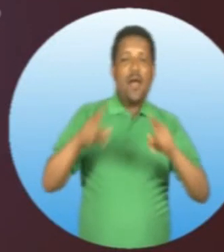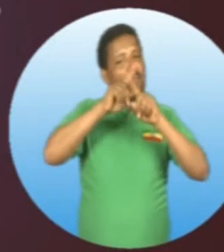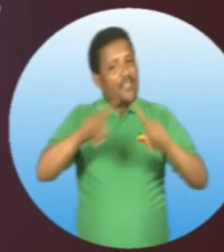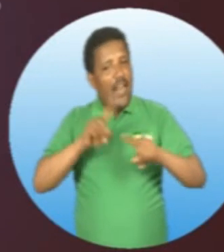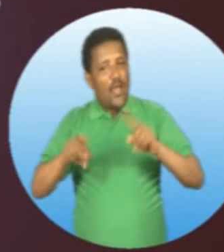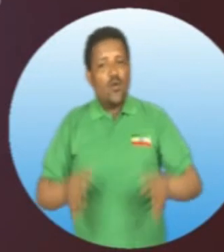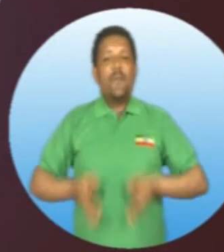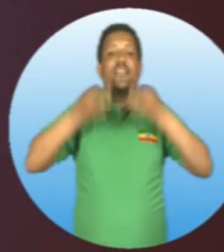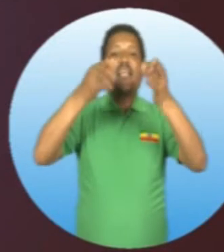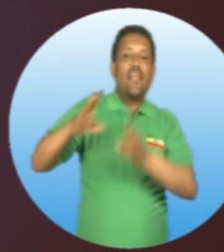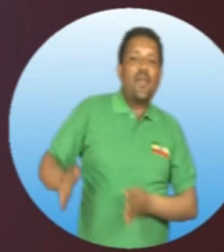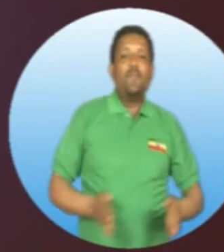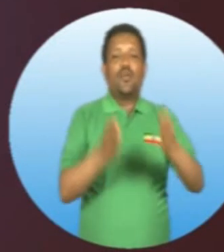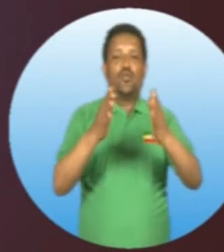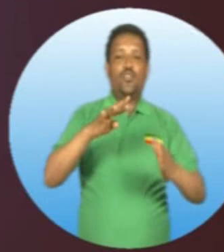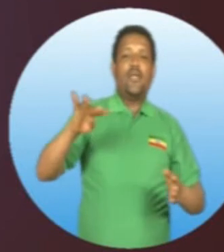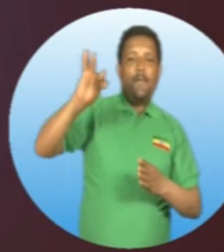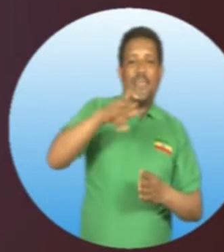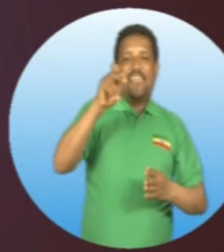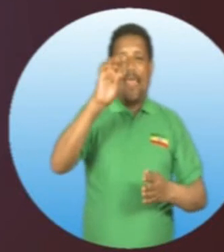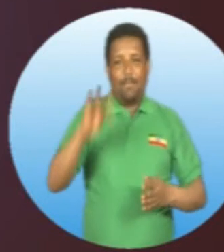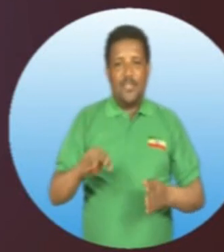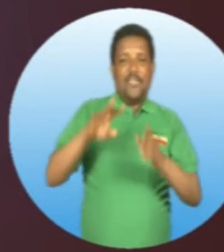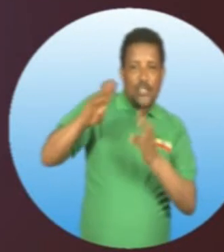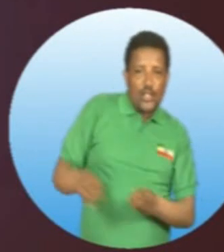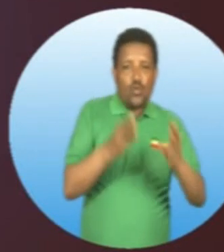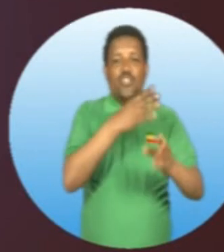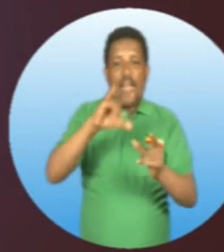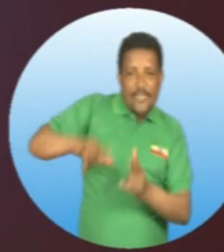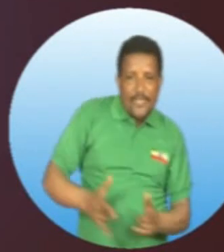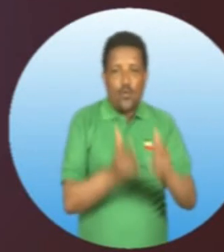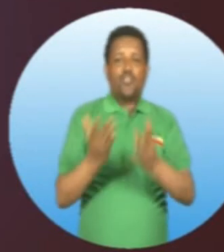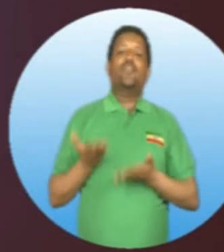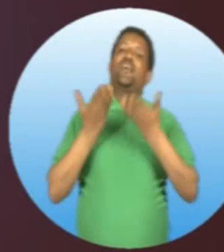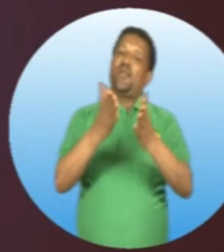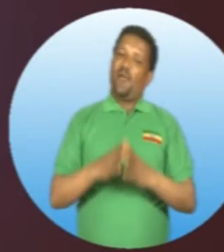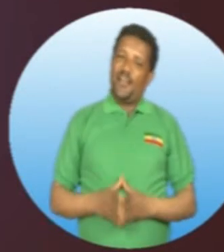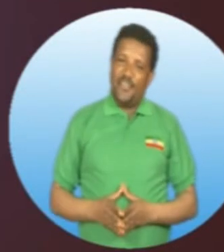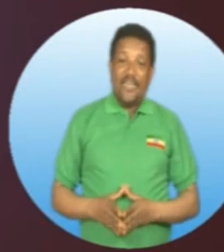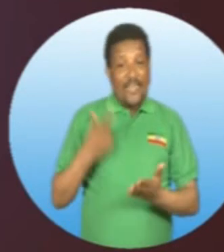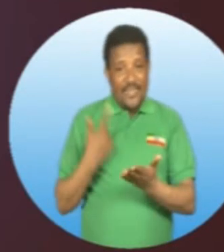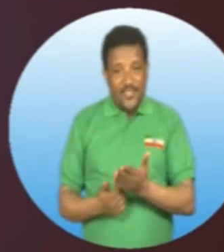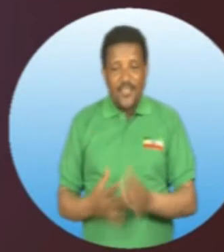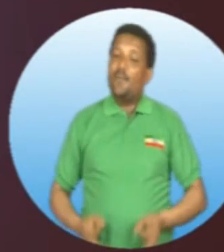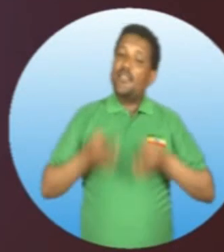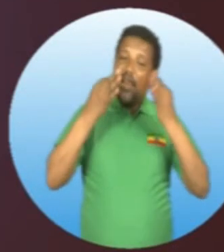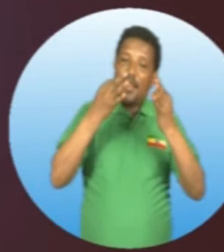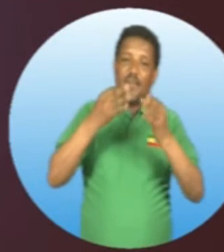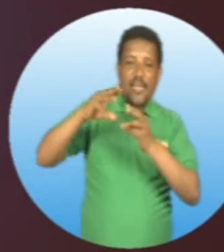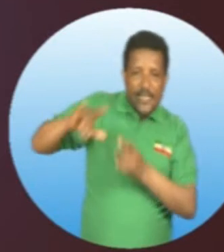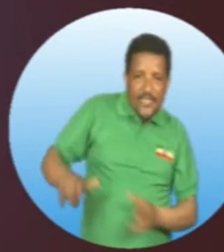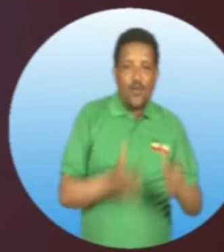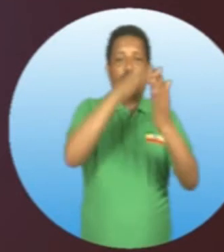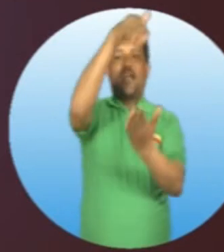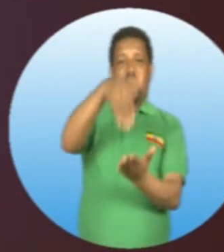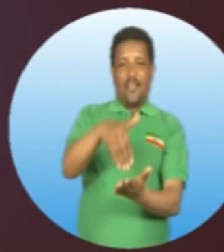በተለያዩ የመተላለፊያ መንገዶች፣ ሚዲየሞች፣ ስልቶችና ዘዴዎች ይቀርባል። ከነዚህ